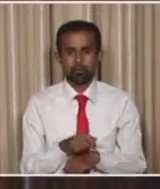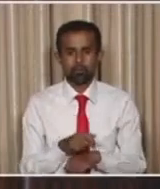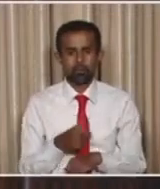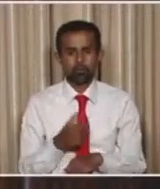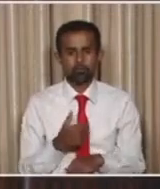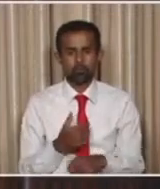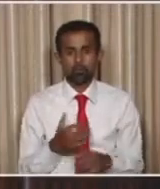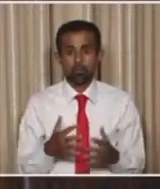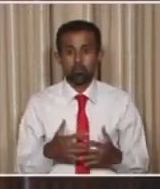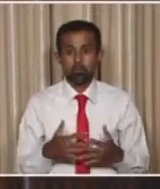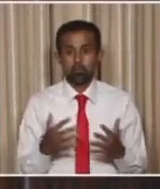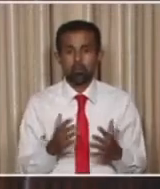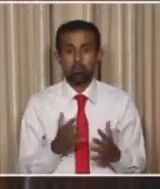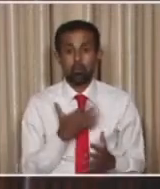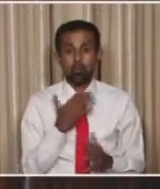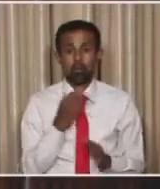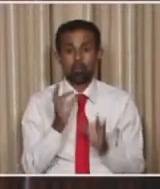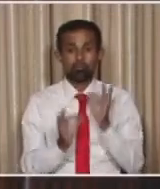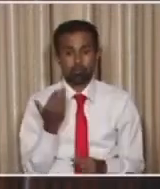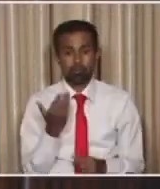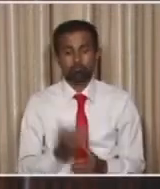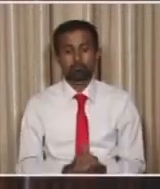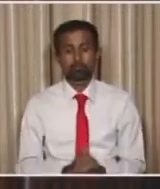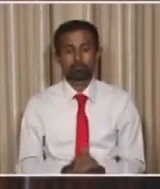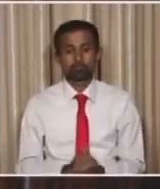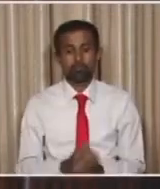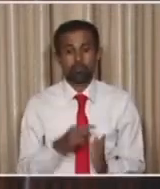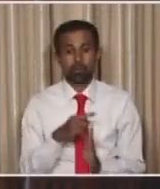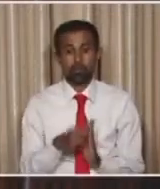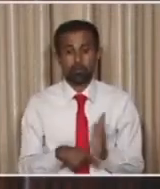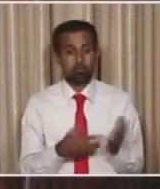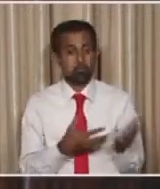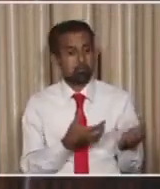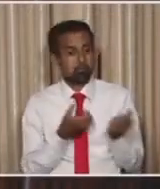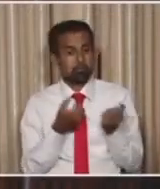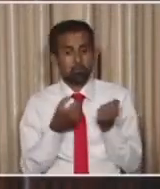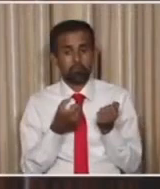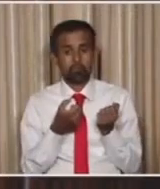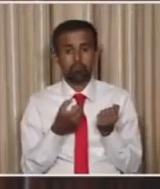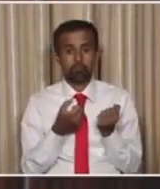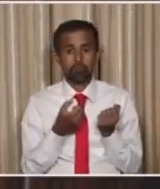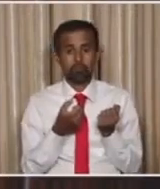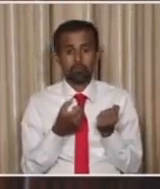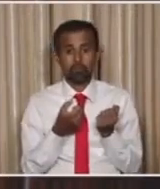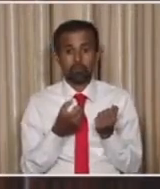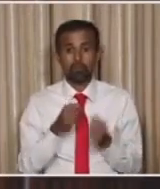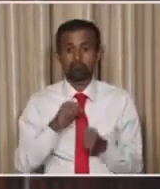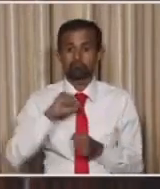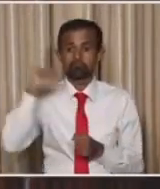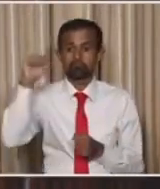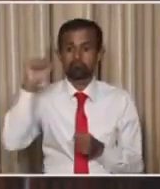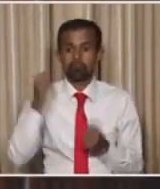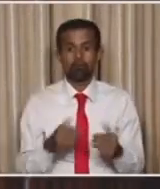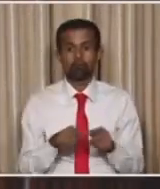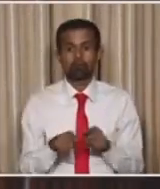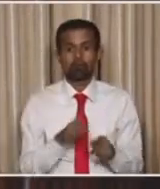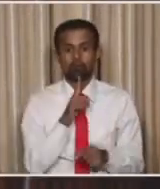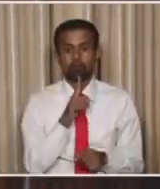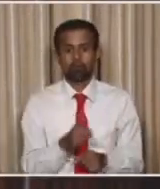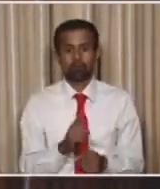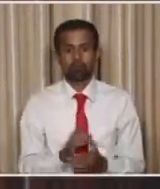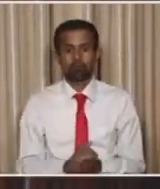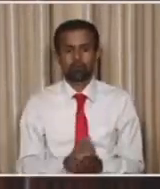නම් ලොකු ප්‍රබන්ධයක් රචනා කරන්නත් පුළුවන්. රට ගලවා ගැනීම සඳහා දියසෙන් කුමාරයෙක් පහළ වෙලා ඉන්නවා කියලා.